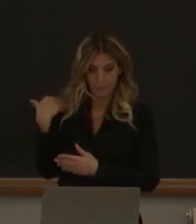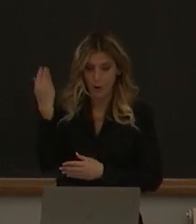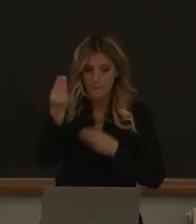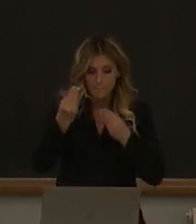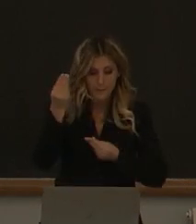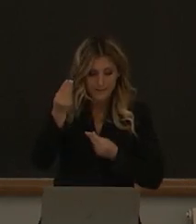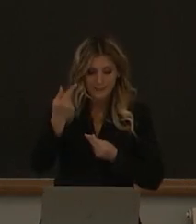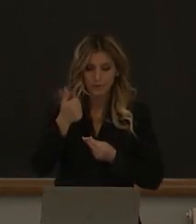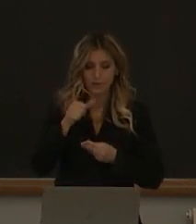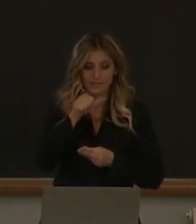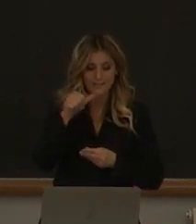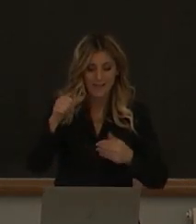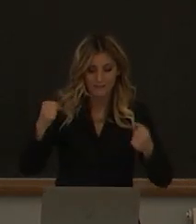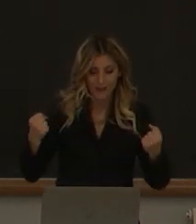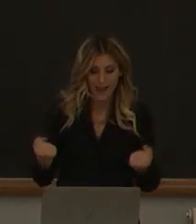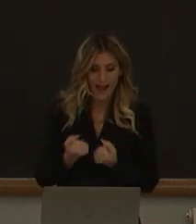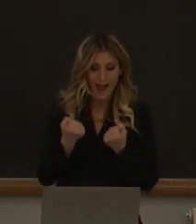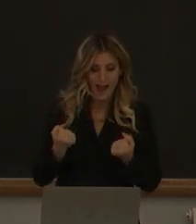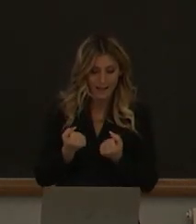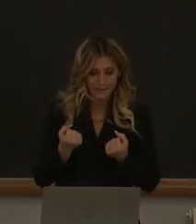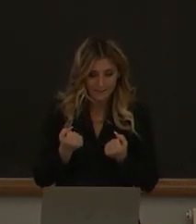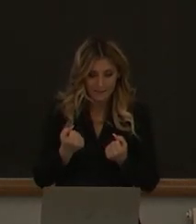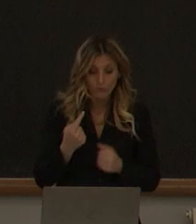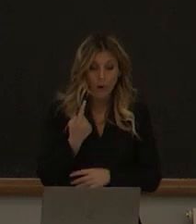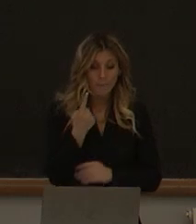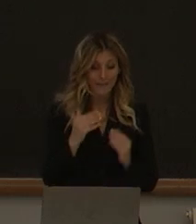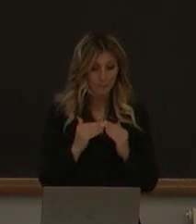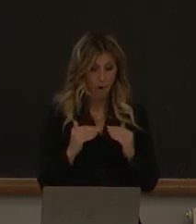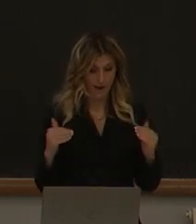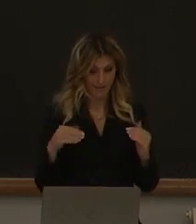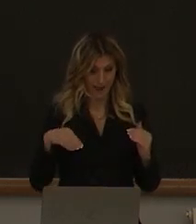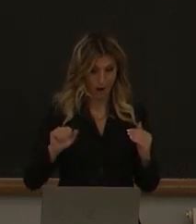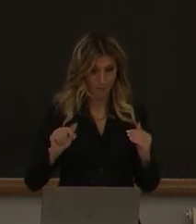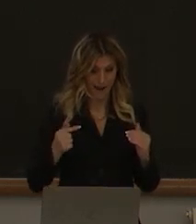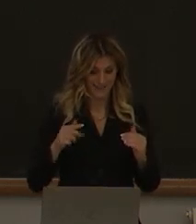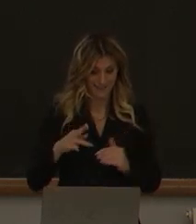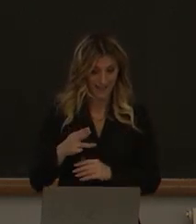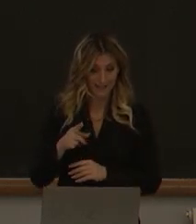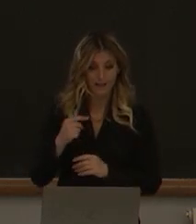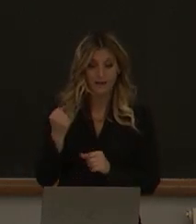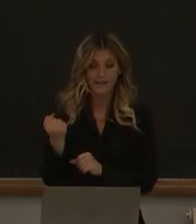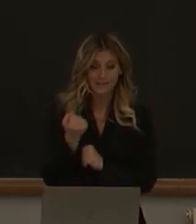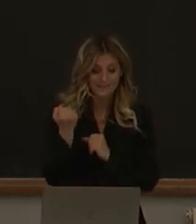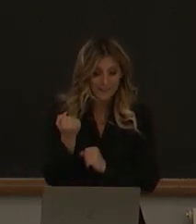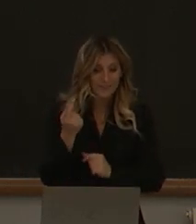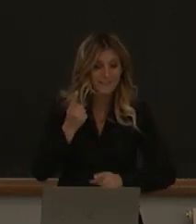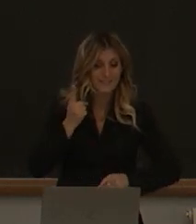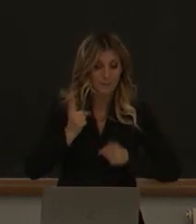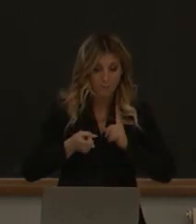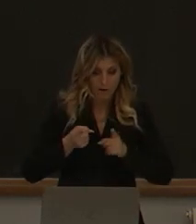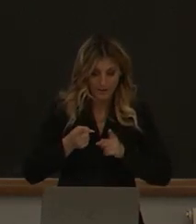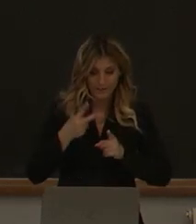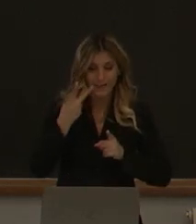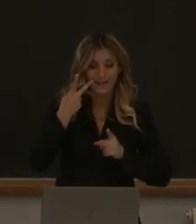di attivare il master di primo livello in servizi e politiche per